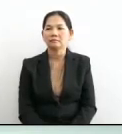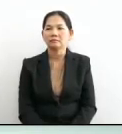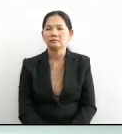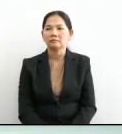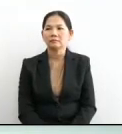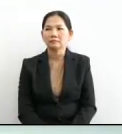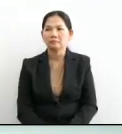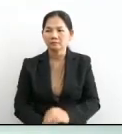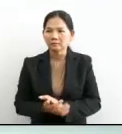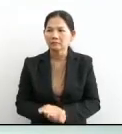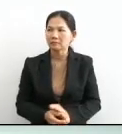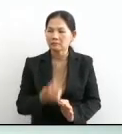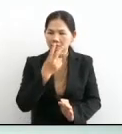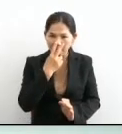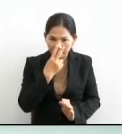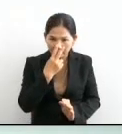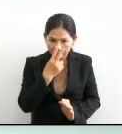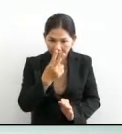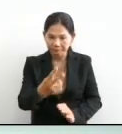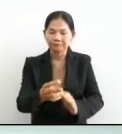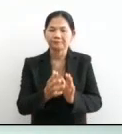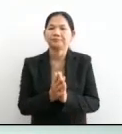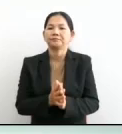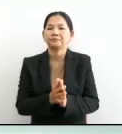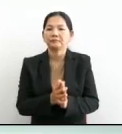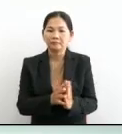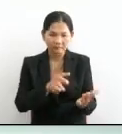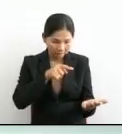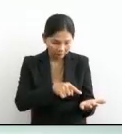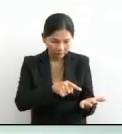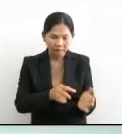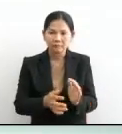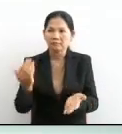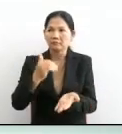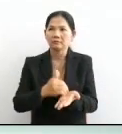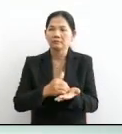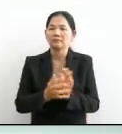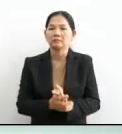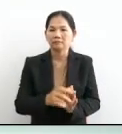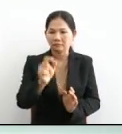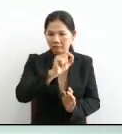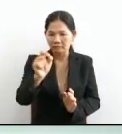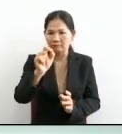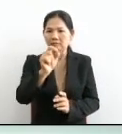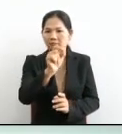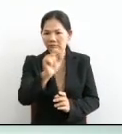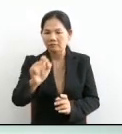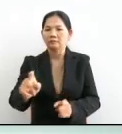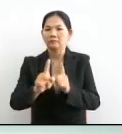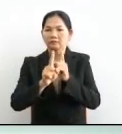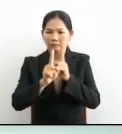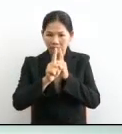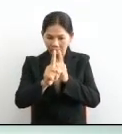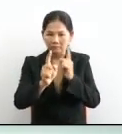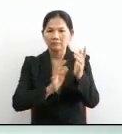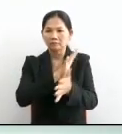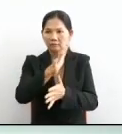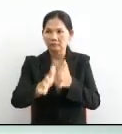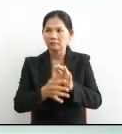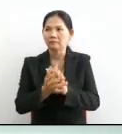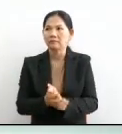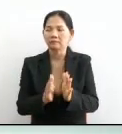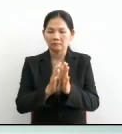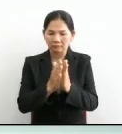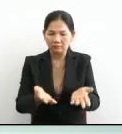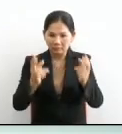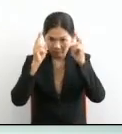chả lấy con đừng ăn cái con mưa mau ăn tập bát rồi bà dương với nhà con ăn tập bát chả xây tam an rồi bà dương trong trong po con đã miên